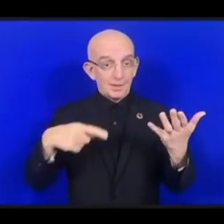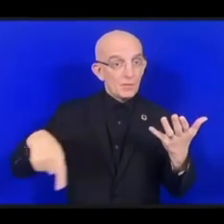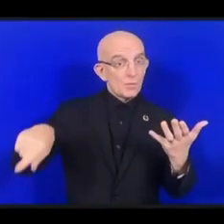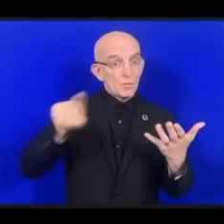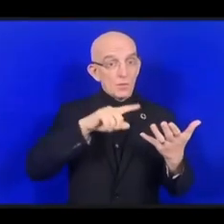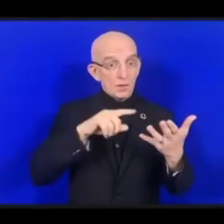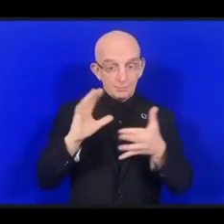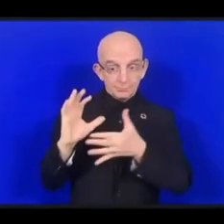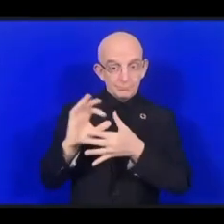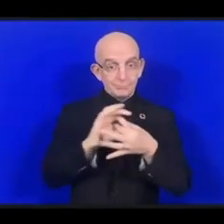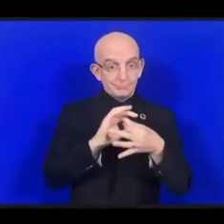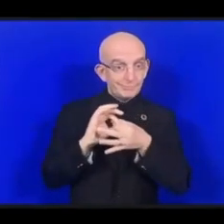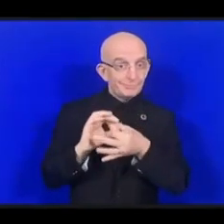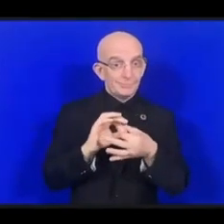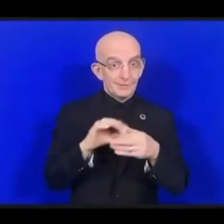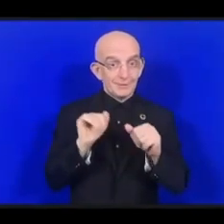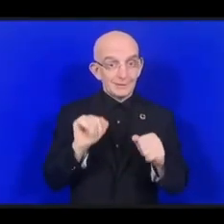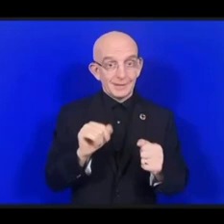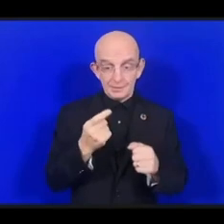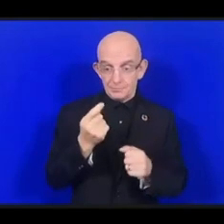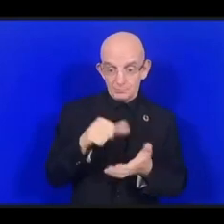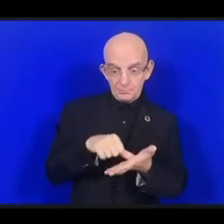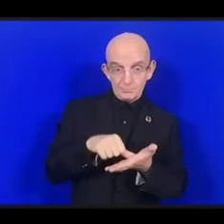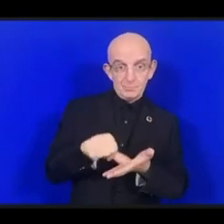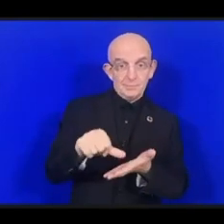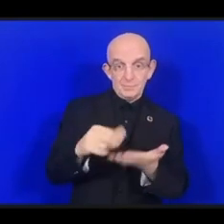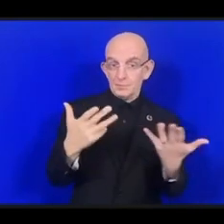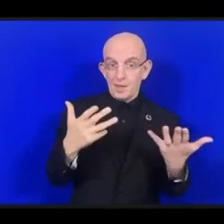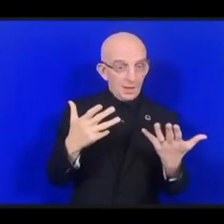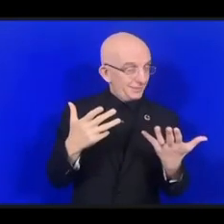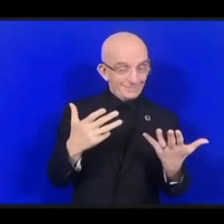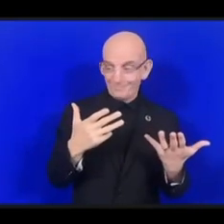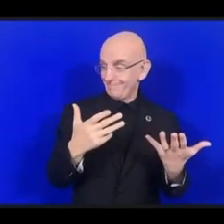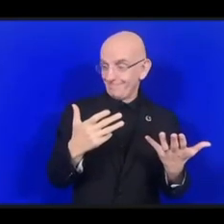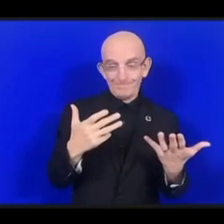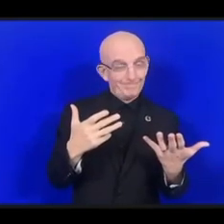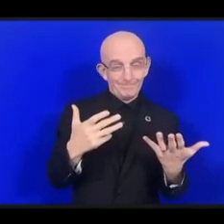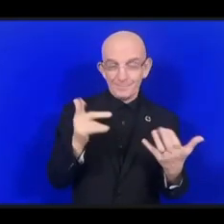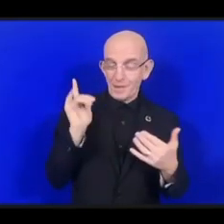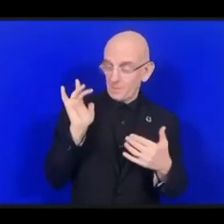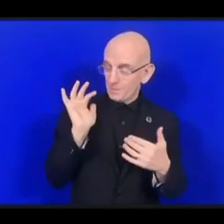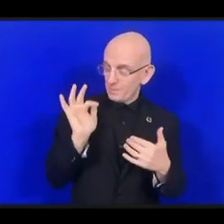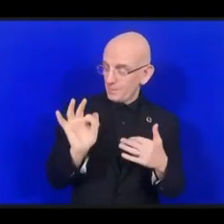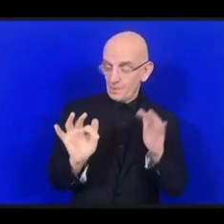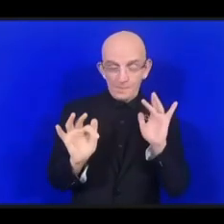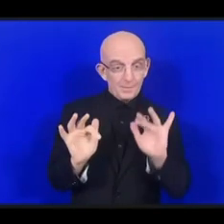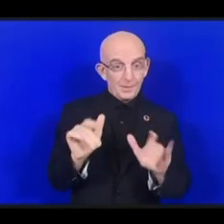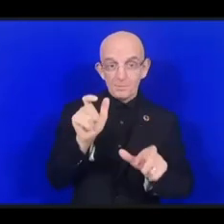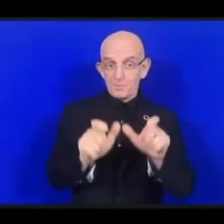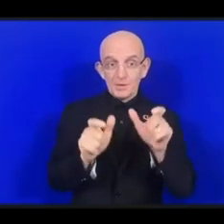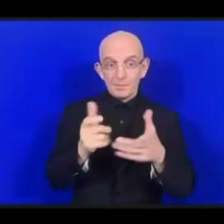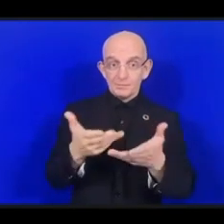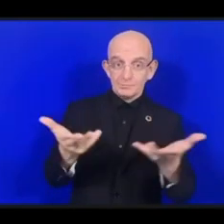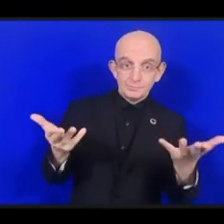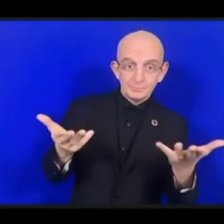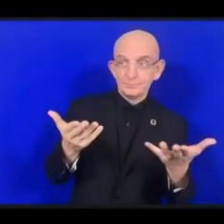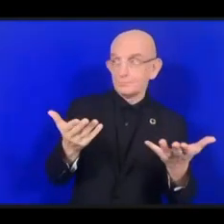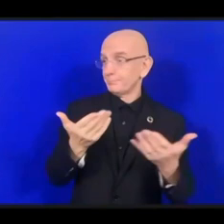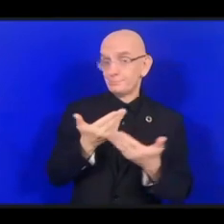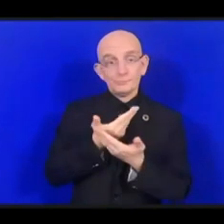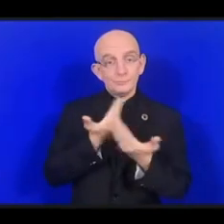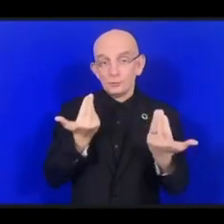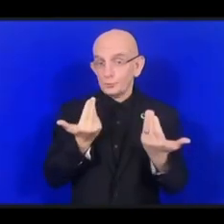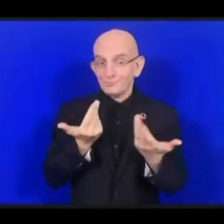能上网，但还有26亿人没有上网。就像刚才的嘉宾讲到的，互联网它必须